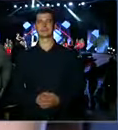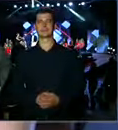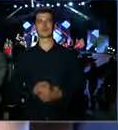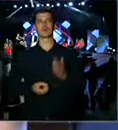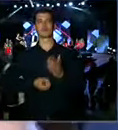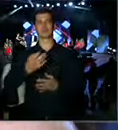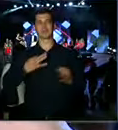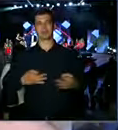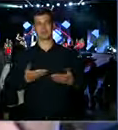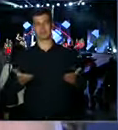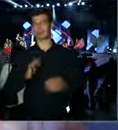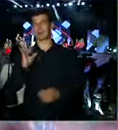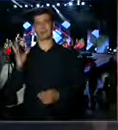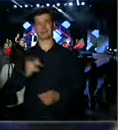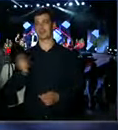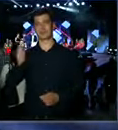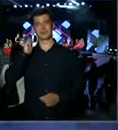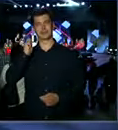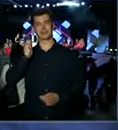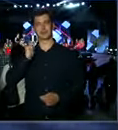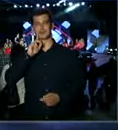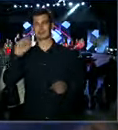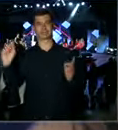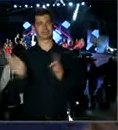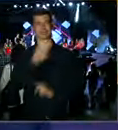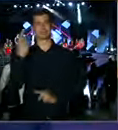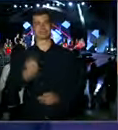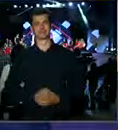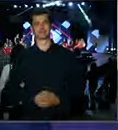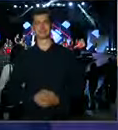Drodzy Państwo, najpiękniejsza z najpiękniejszych.